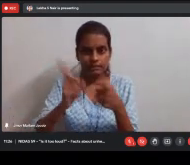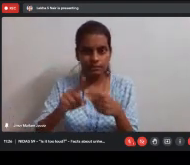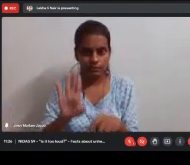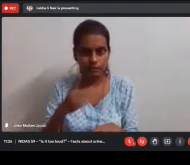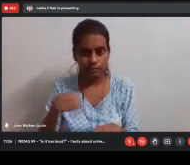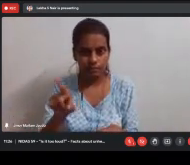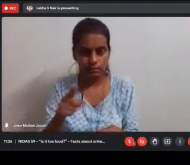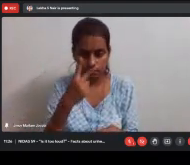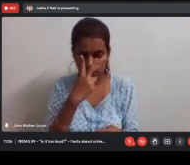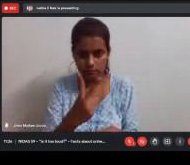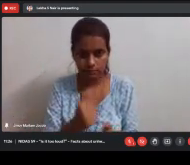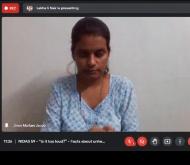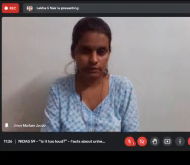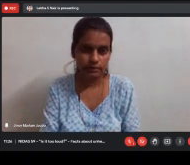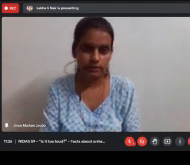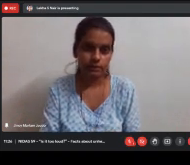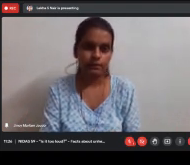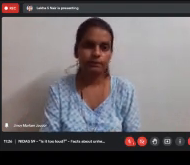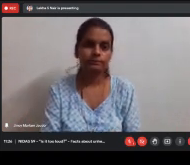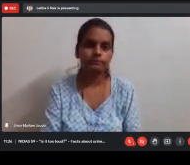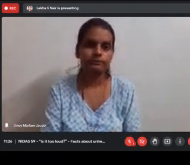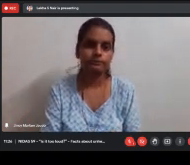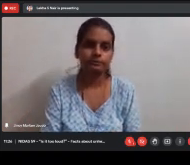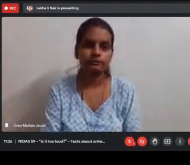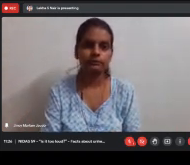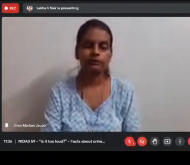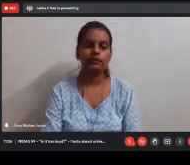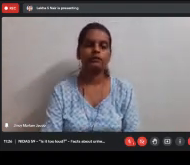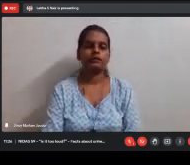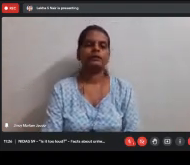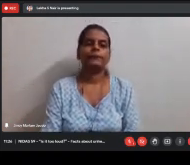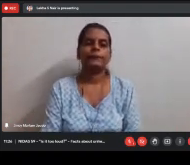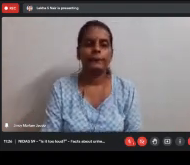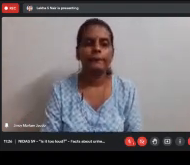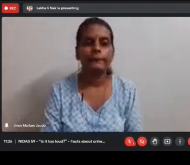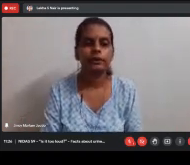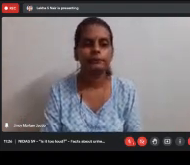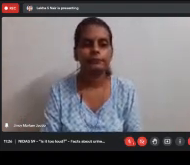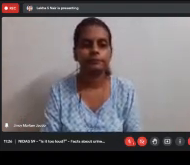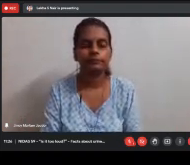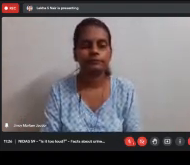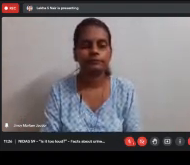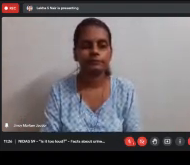അടുത്ത ഘട്ടത്തിൽ നമ്മൾ കാണാൻ പോകുന്നത് ഈ വോളിയം ഇദ്ദേഹം കൂട്ടുമ്പോഴുള്ള കാര്യമാണ്.